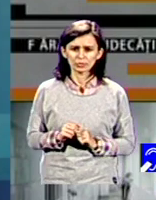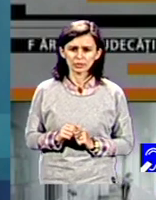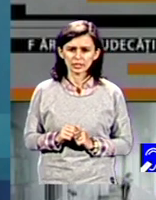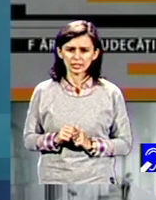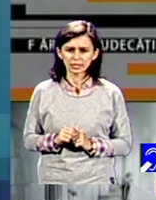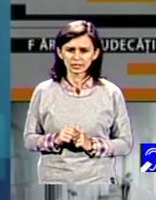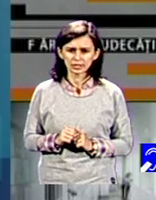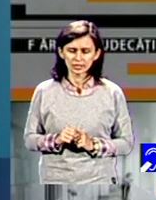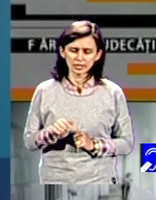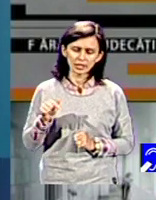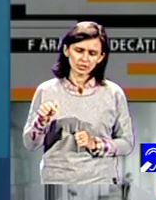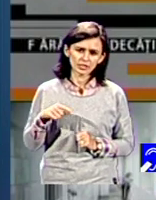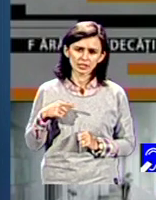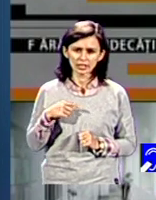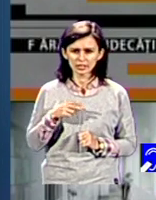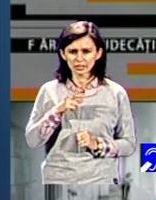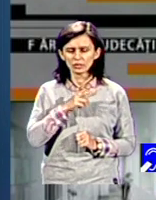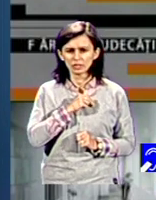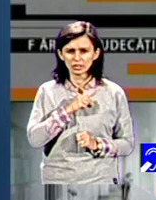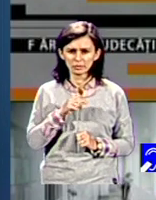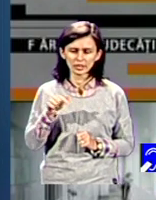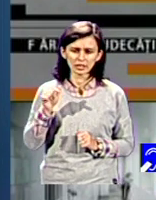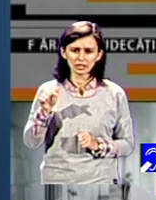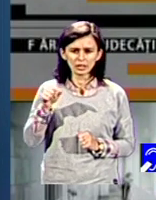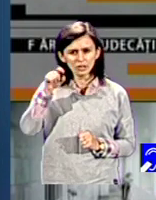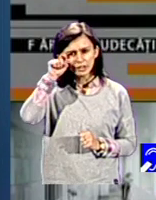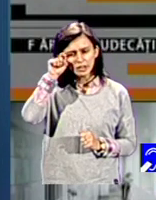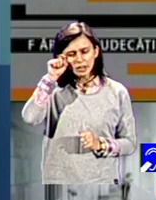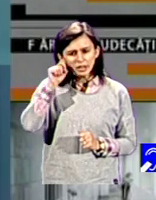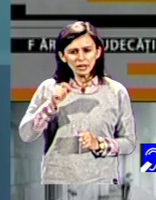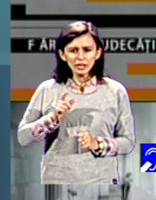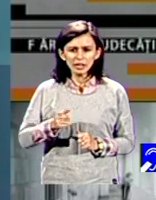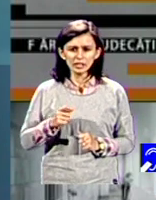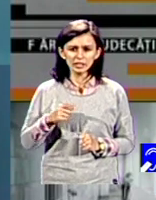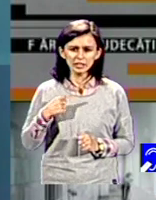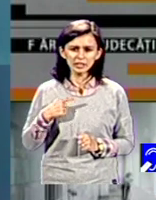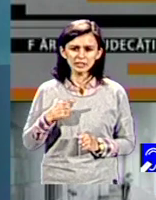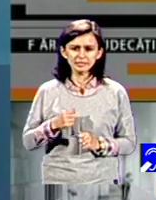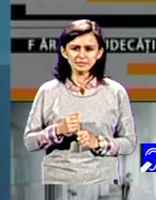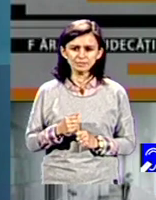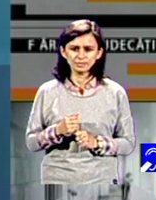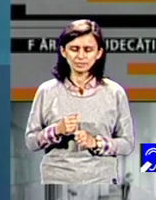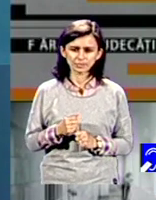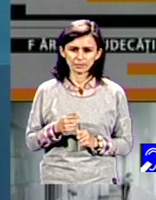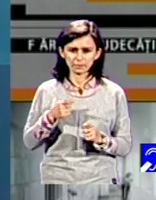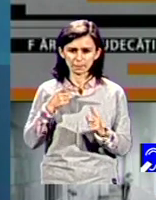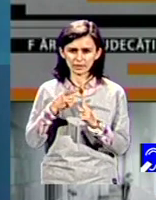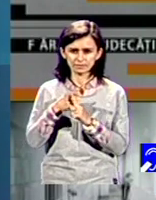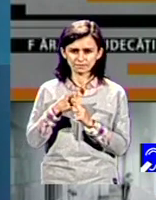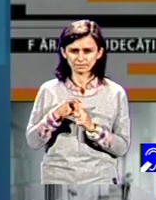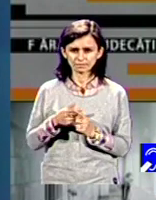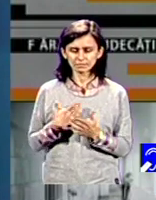a un meritelor și cred că aceasta ar trebui să fie pentru ele și o în scop